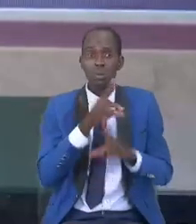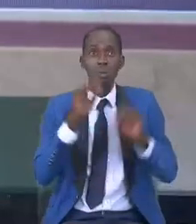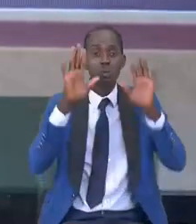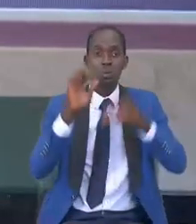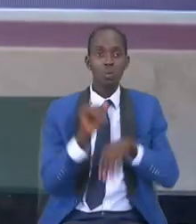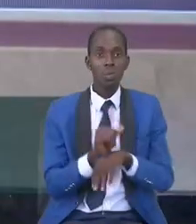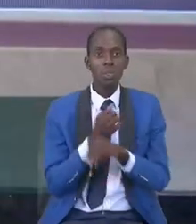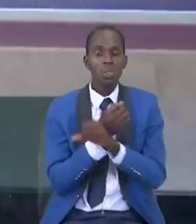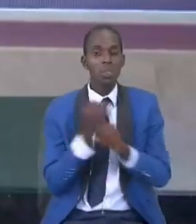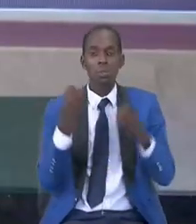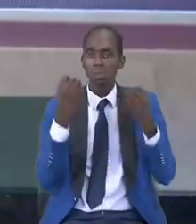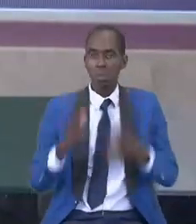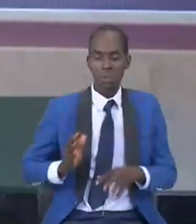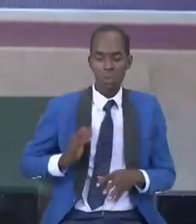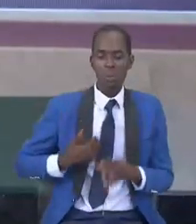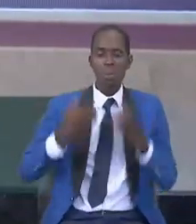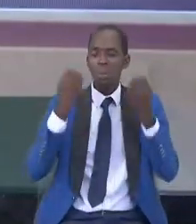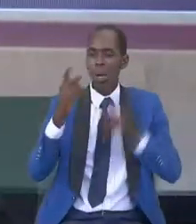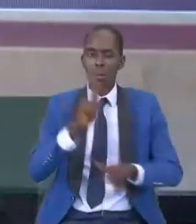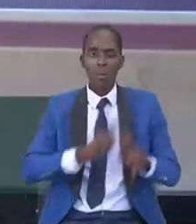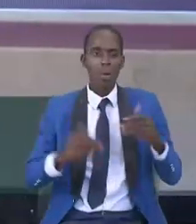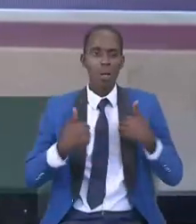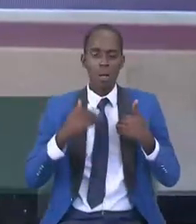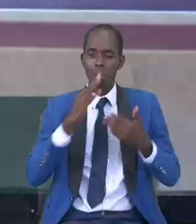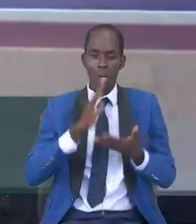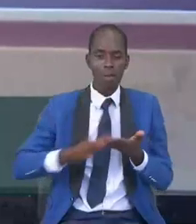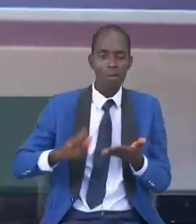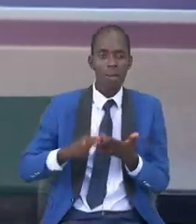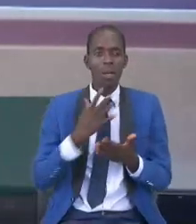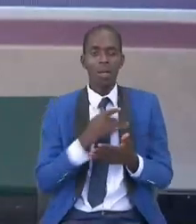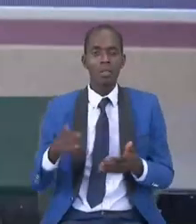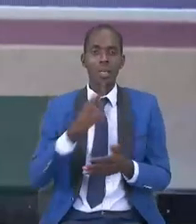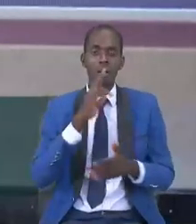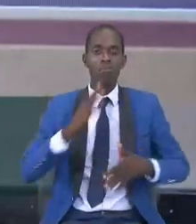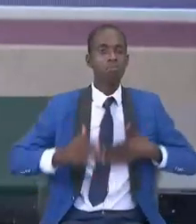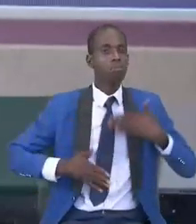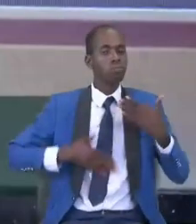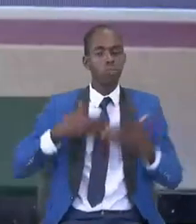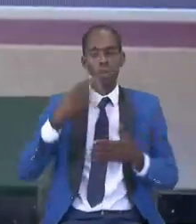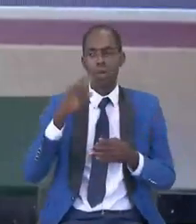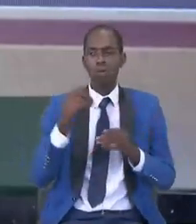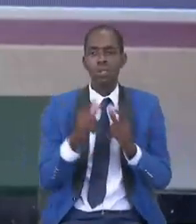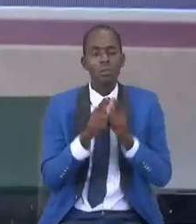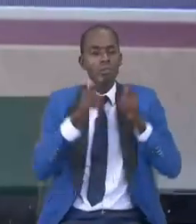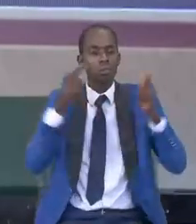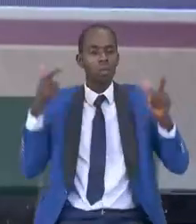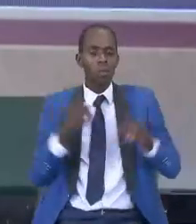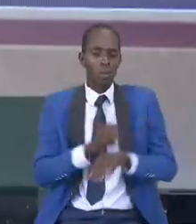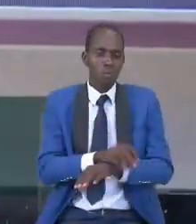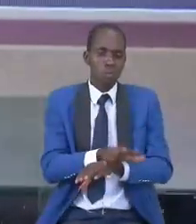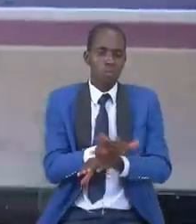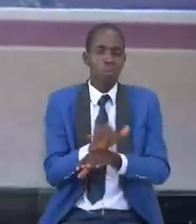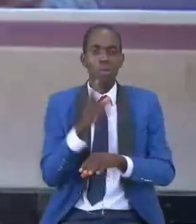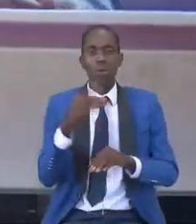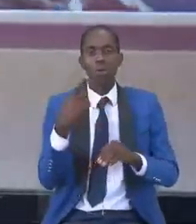des miracles. Il a sauvé plusieurs âmes. Beaucoup ont été pardonnés et ils se réjouissaient du grand